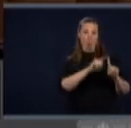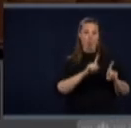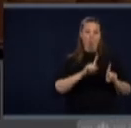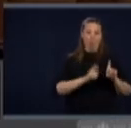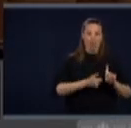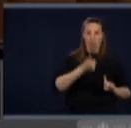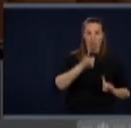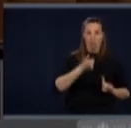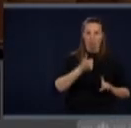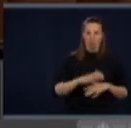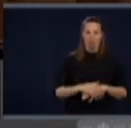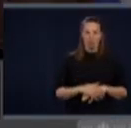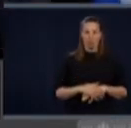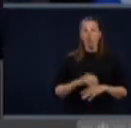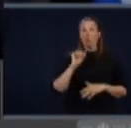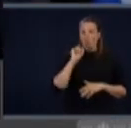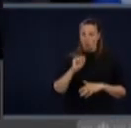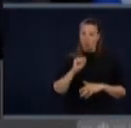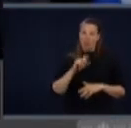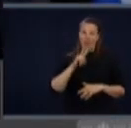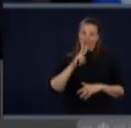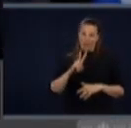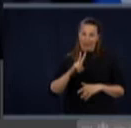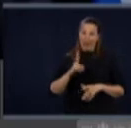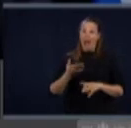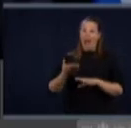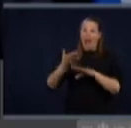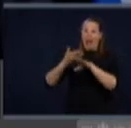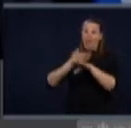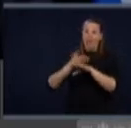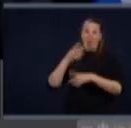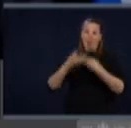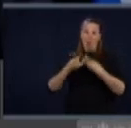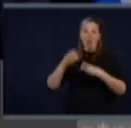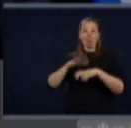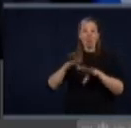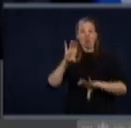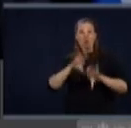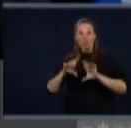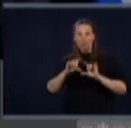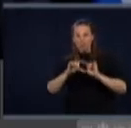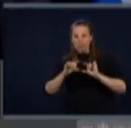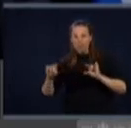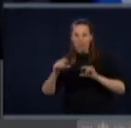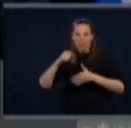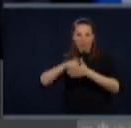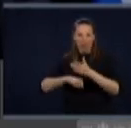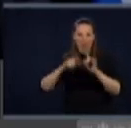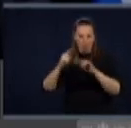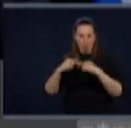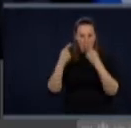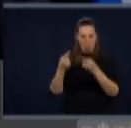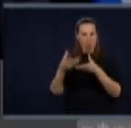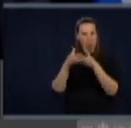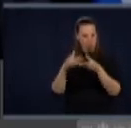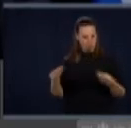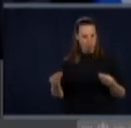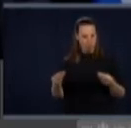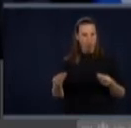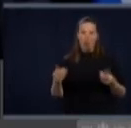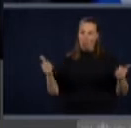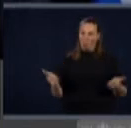Arruda. Oui, tout à fait. C'est clair qu'il y a eu des problèmes antérieurement en lien avec les réactifs et les écouvillons, mais ce problème-là est réglé actuellement. On a une